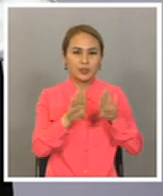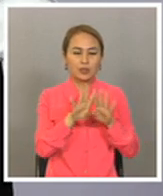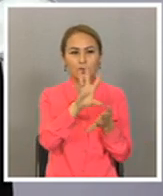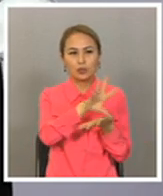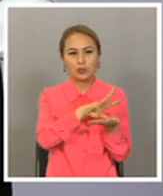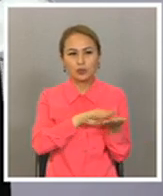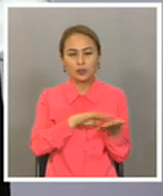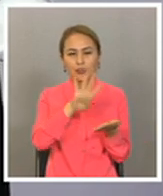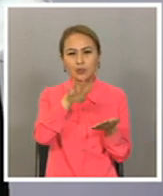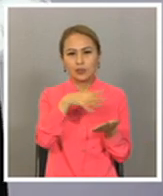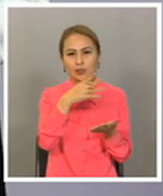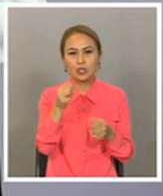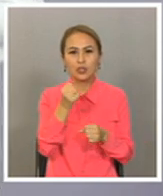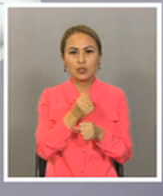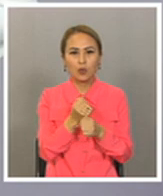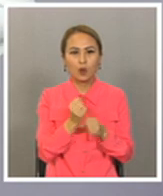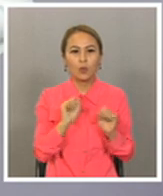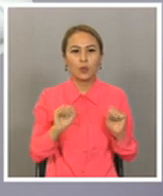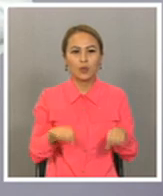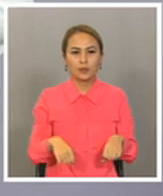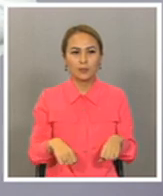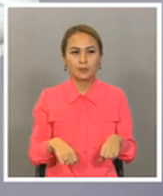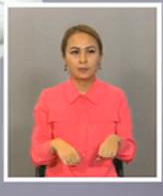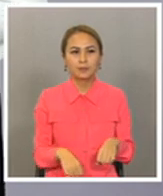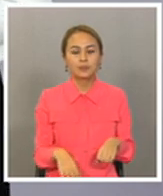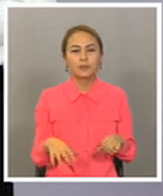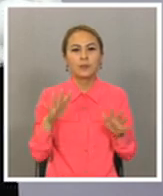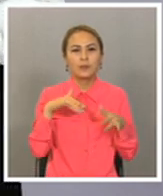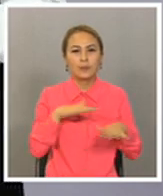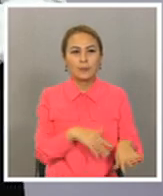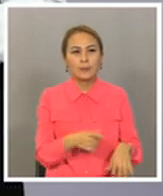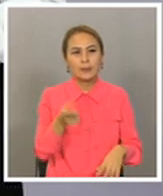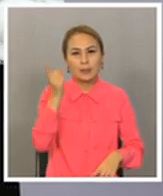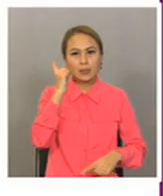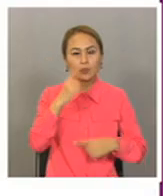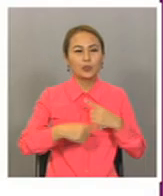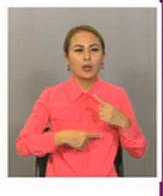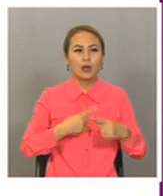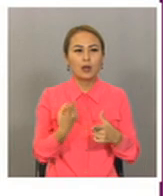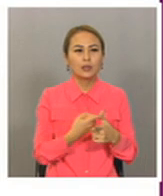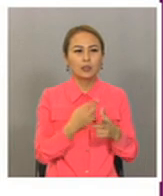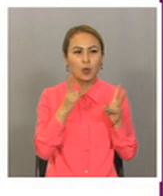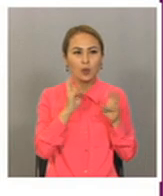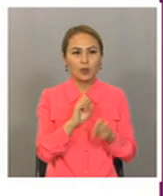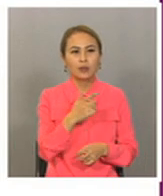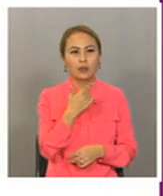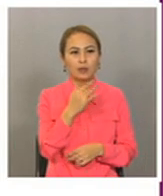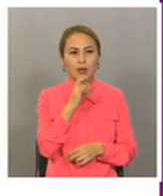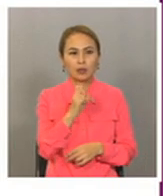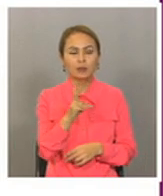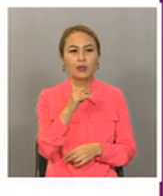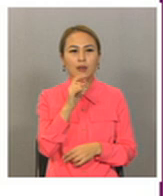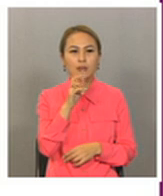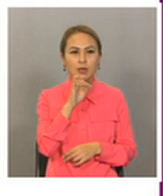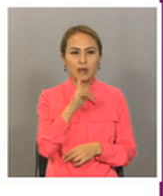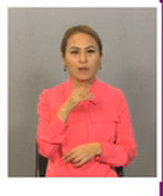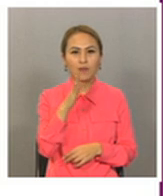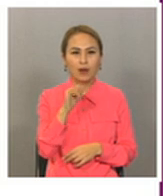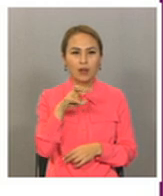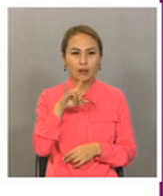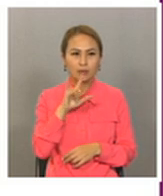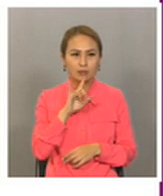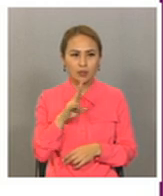кесте жасауға болады. Теңіздің көне атауы – Гиркан, Хазар, Хвалын.